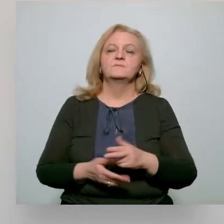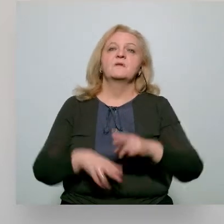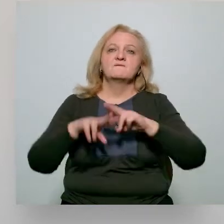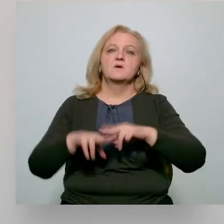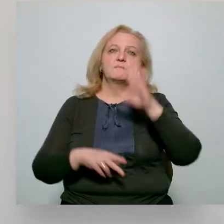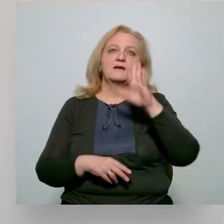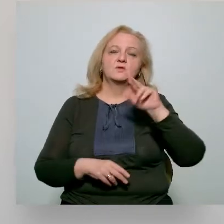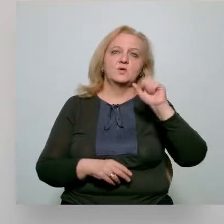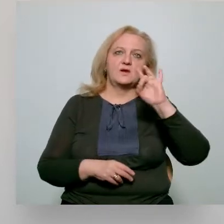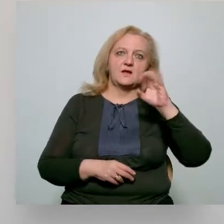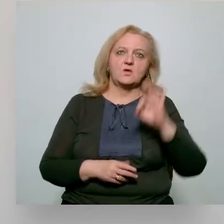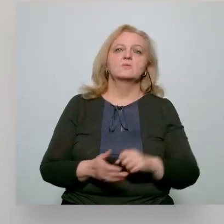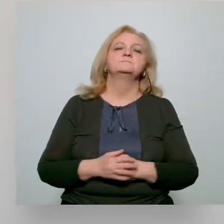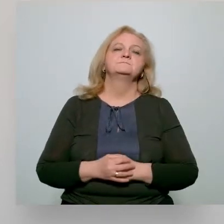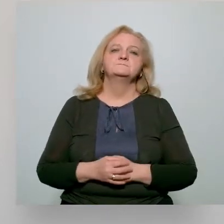Fundacja Batorego i